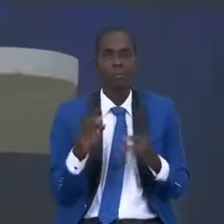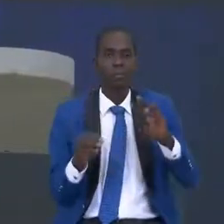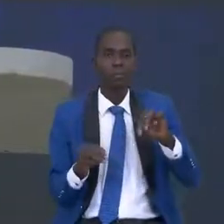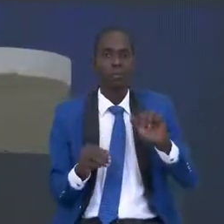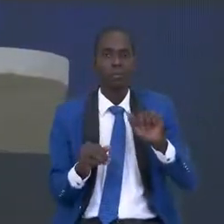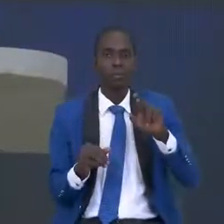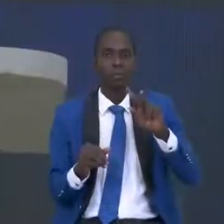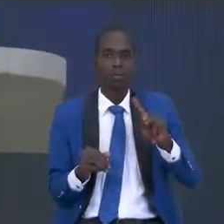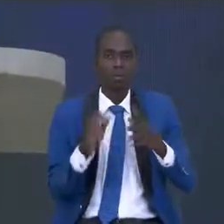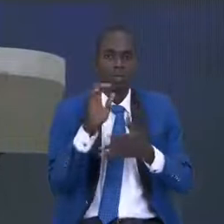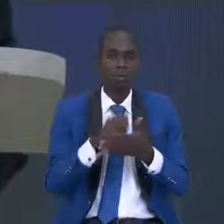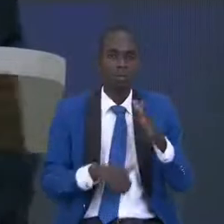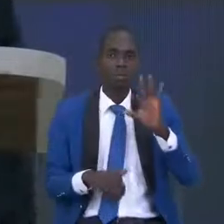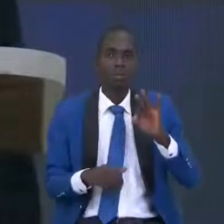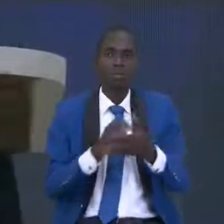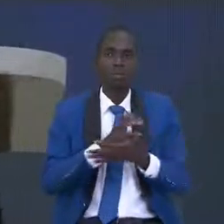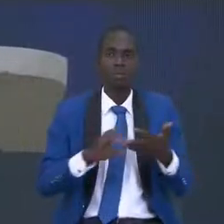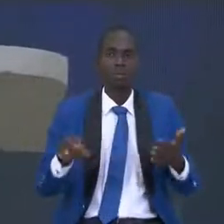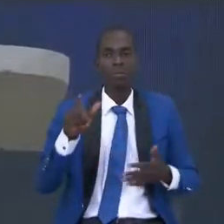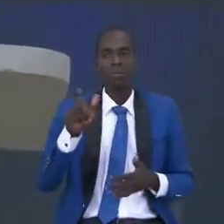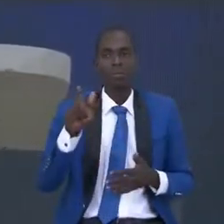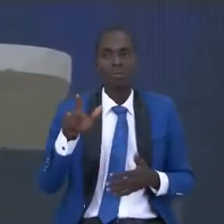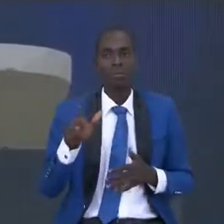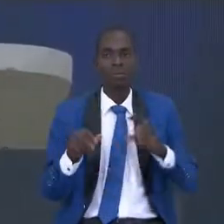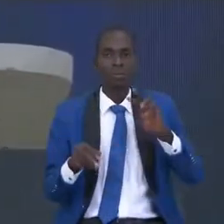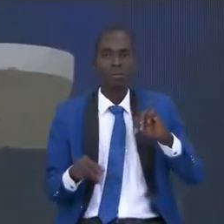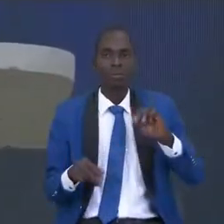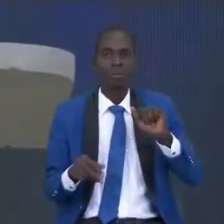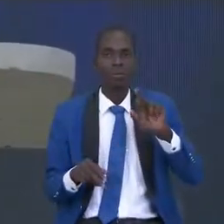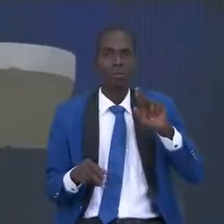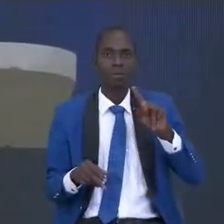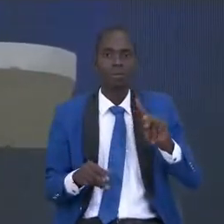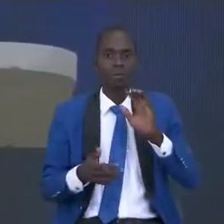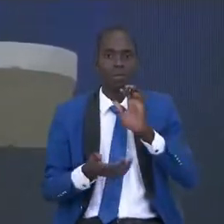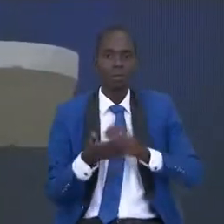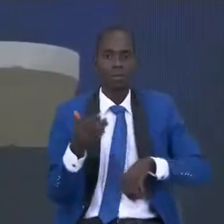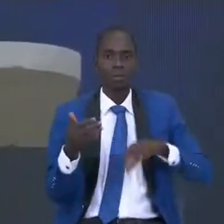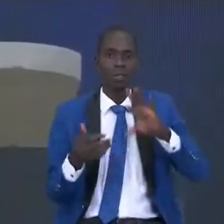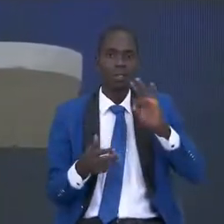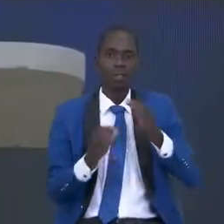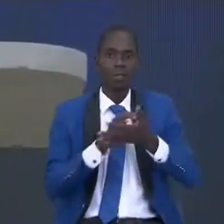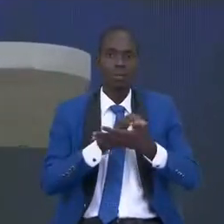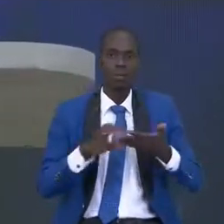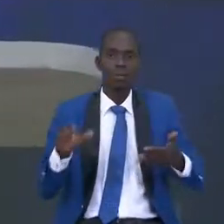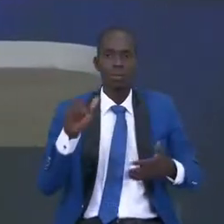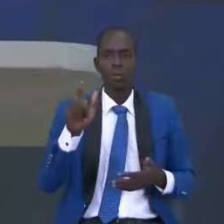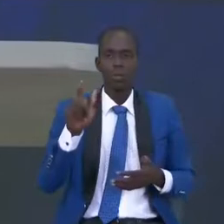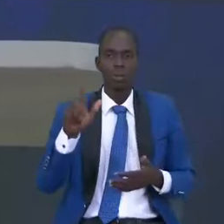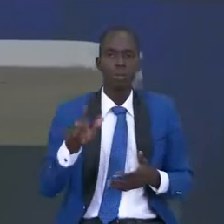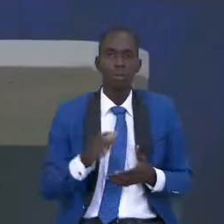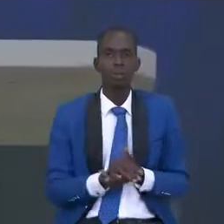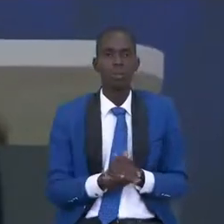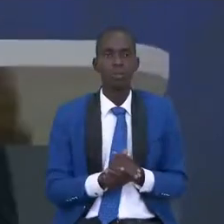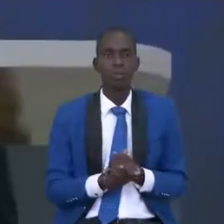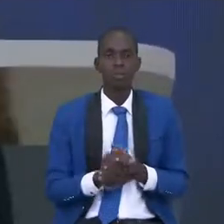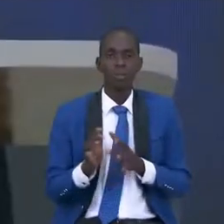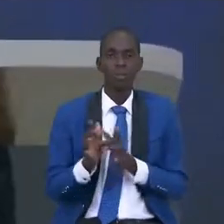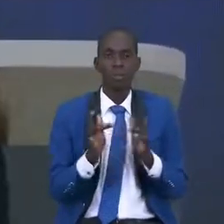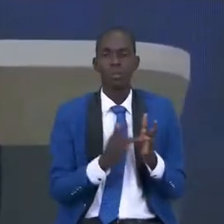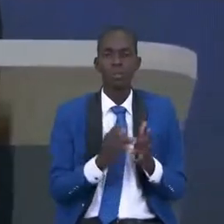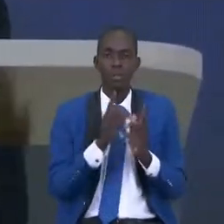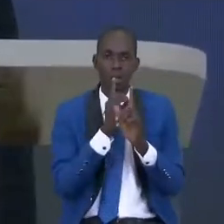9. Lisons à partir du verset 23. Marc, chapitre 9, verset 23.